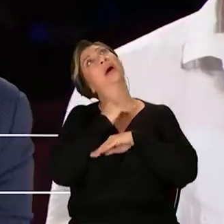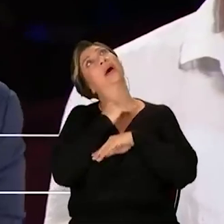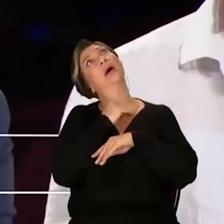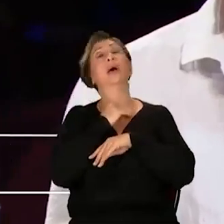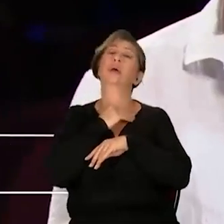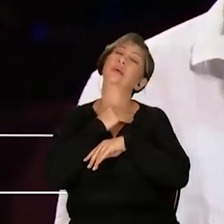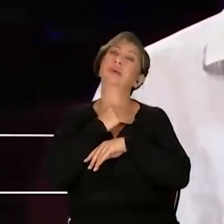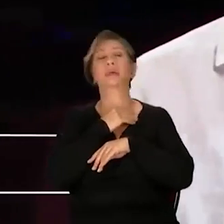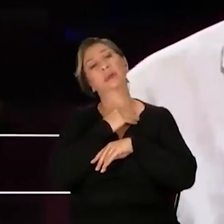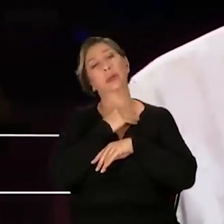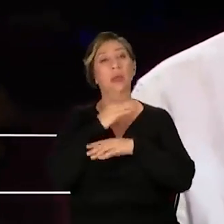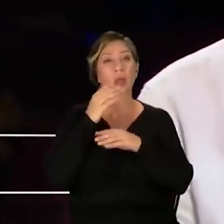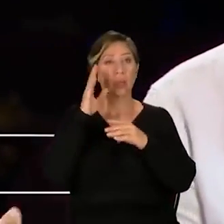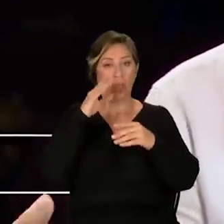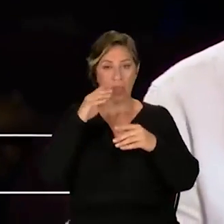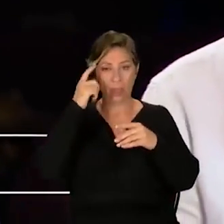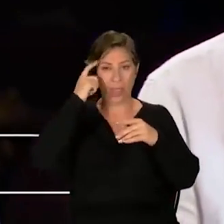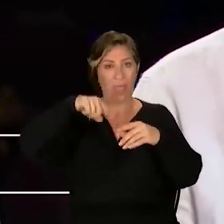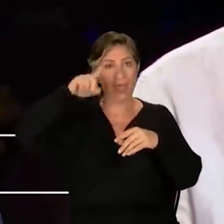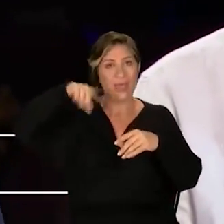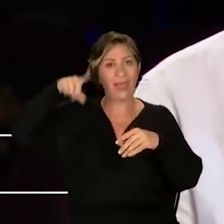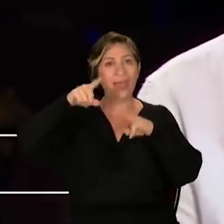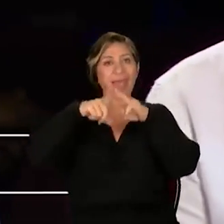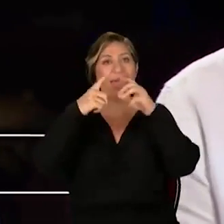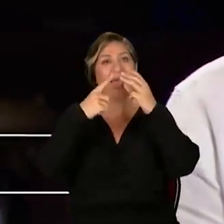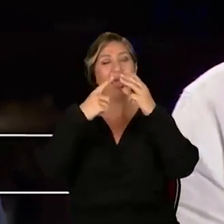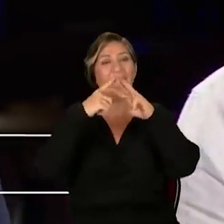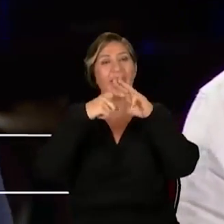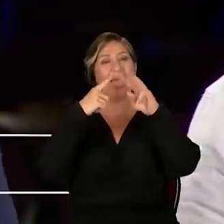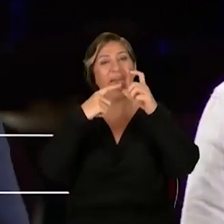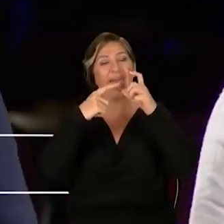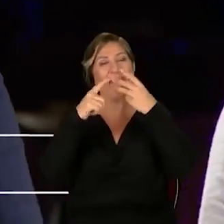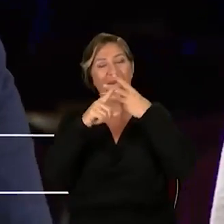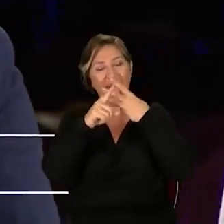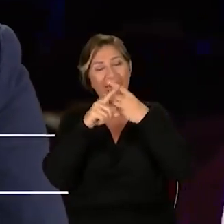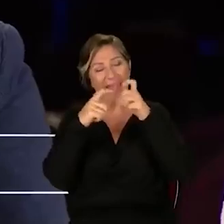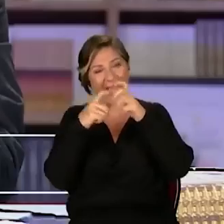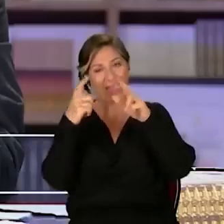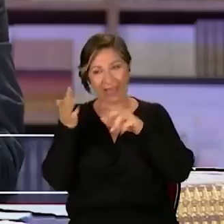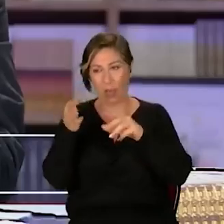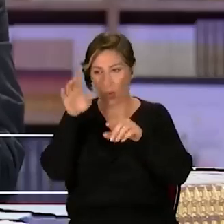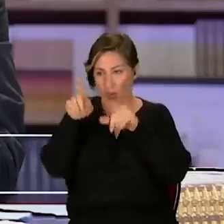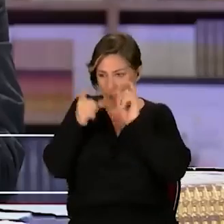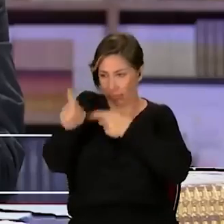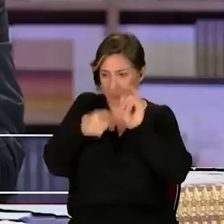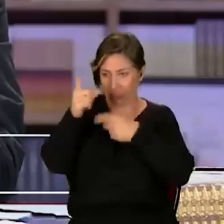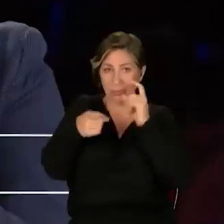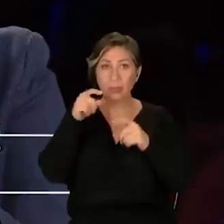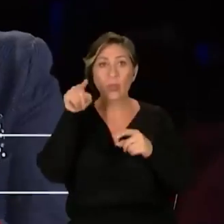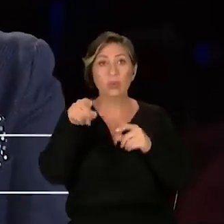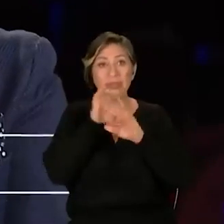bahsedilen uyku EEG ile ölçtüğünüz uyku. Uyku EEG'de uyku iyicikleri çıkınca başlıyor. İşte belli bir aşamadan sonra zaten